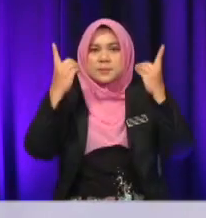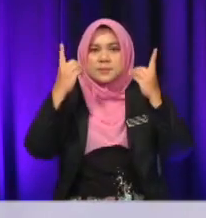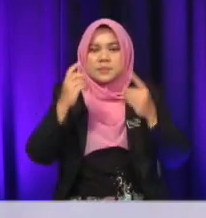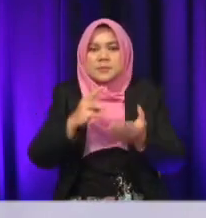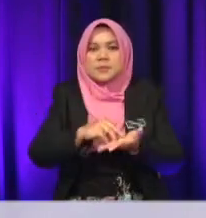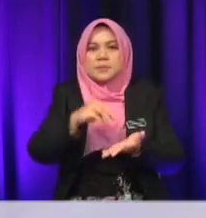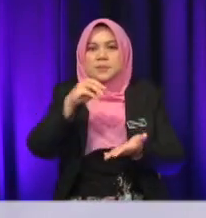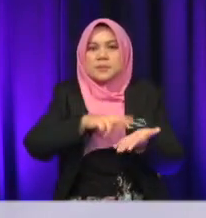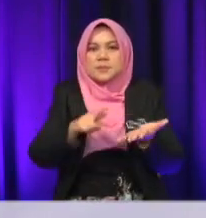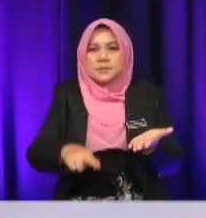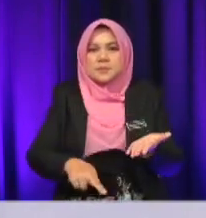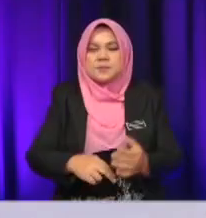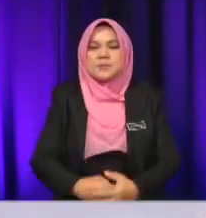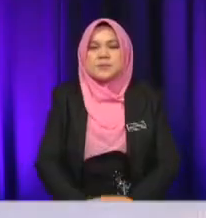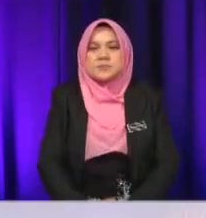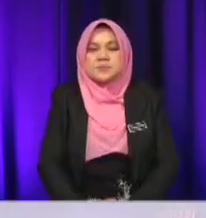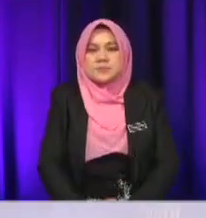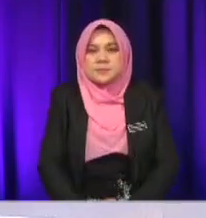Menengah Rendah.